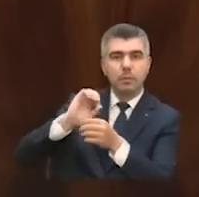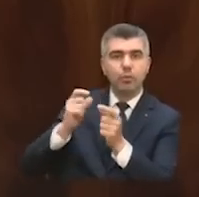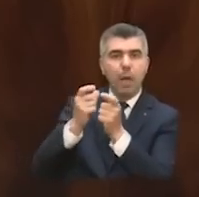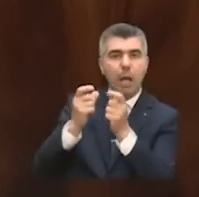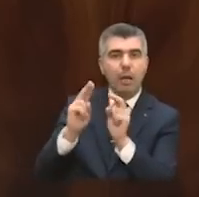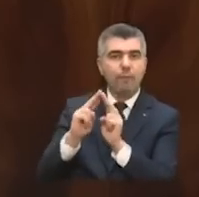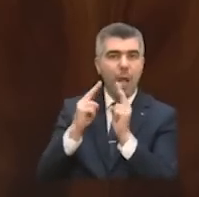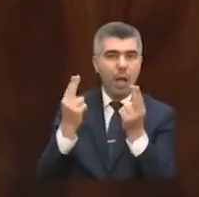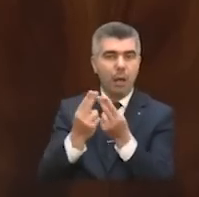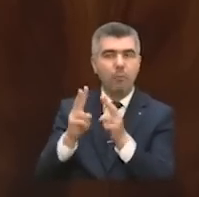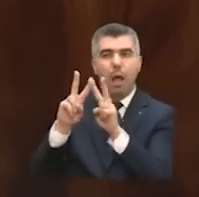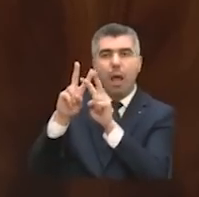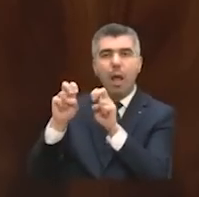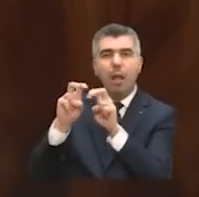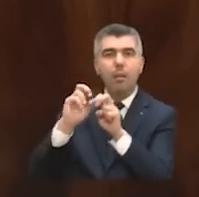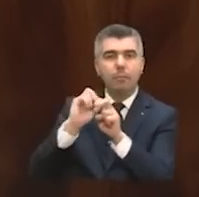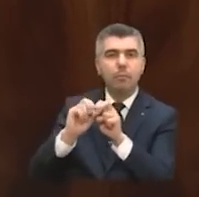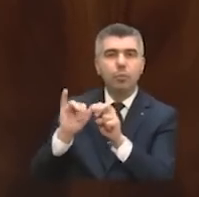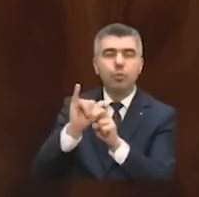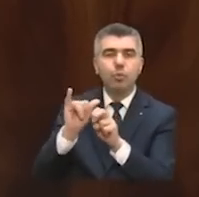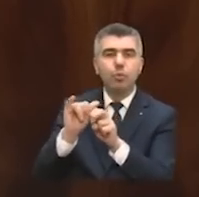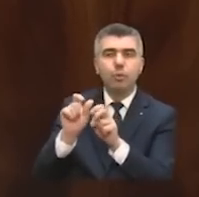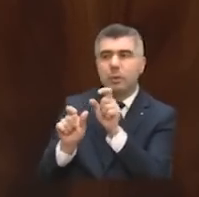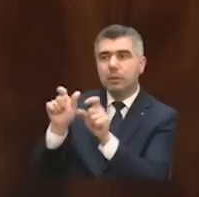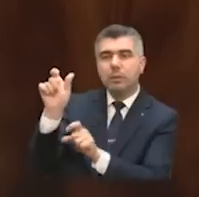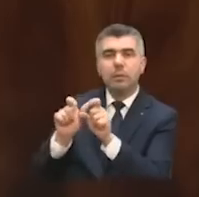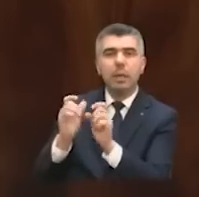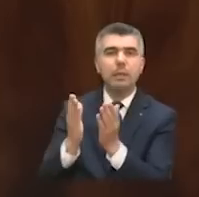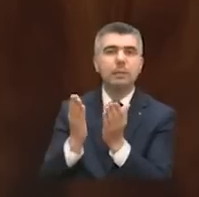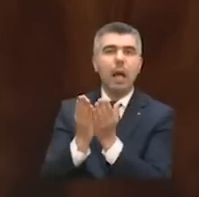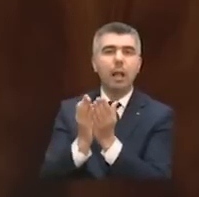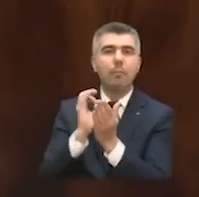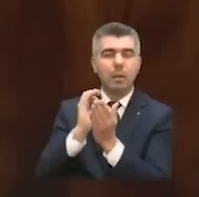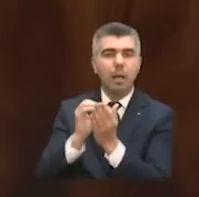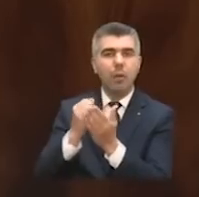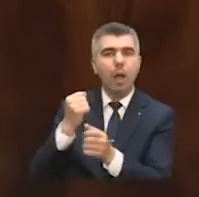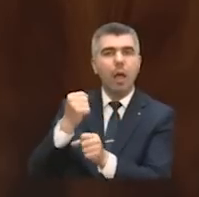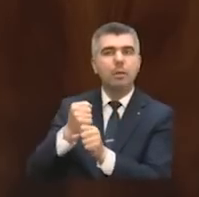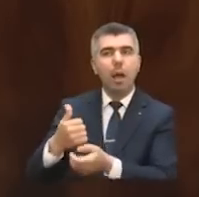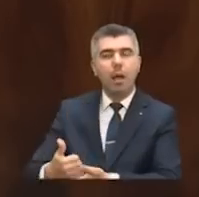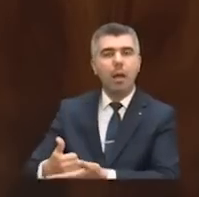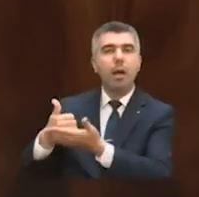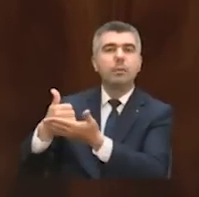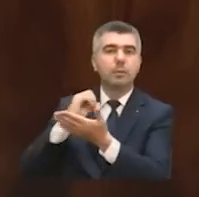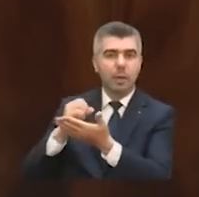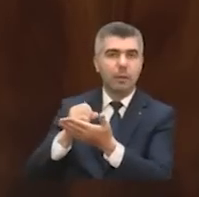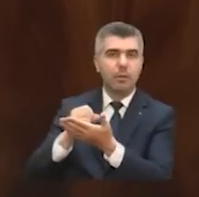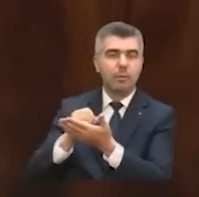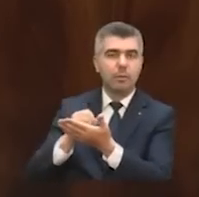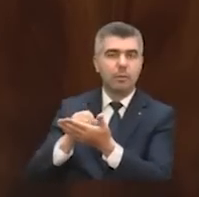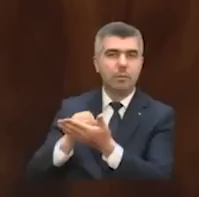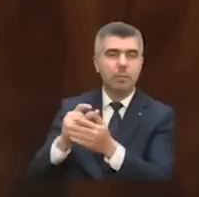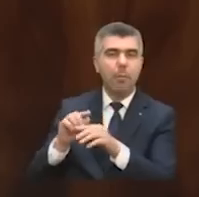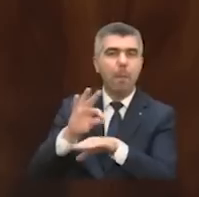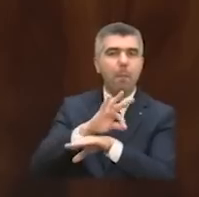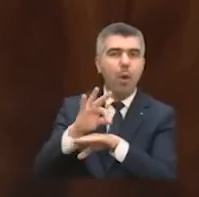وكيمشيو يقلبوا على العامل البشري باش يقدروا يشتغلوا معاه. ما يحتاجش باش يكون عنده في